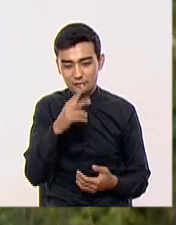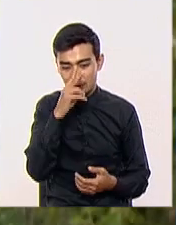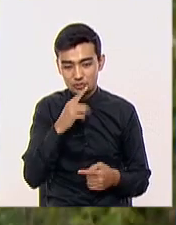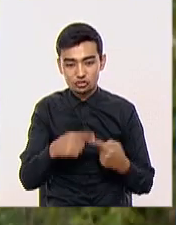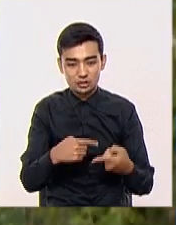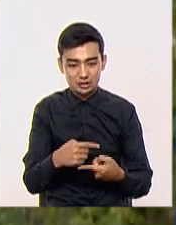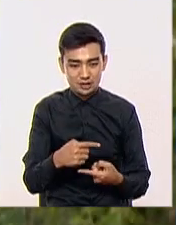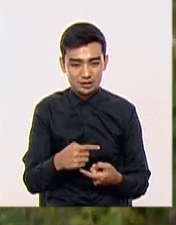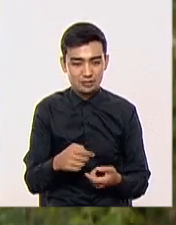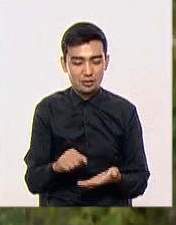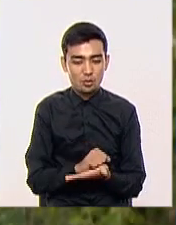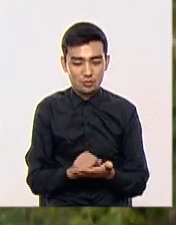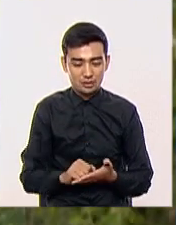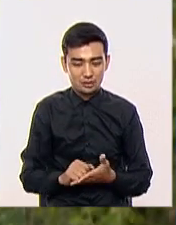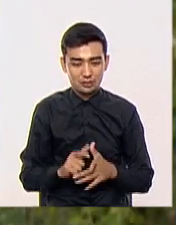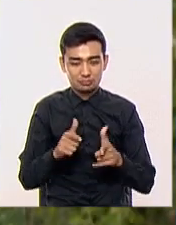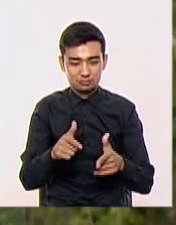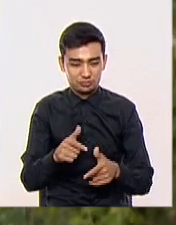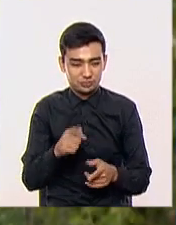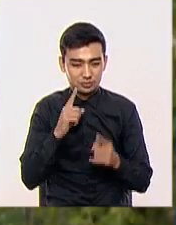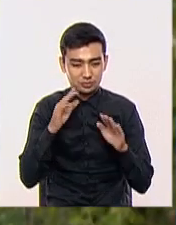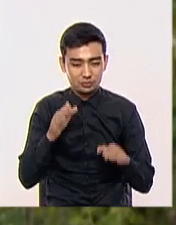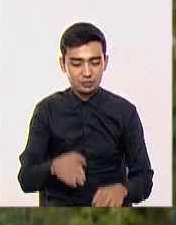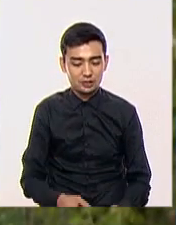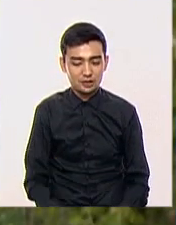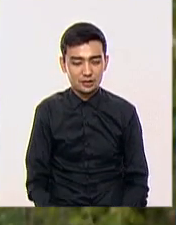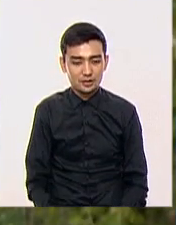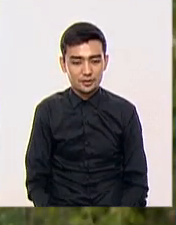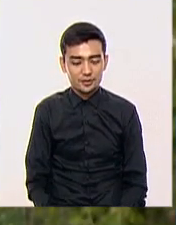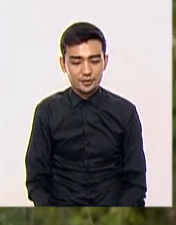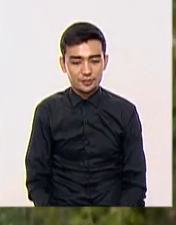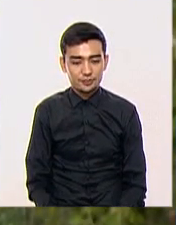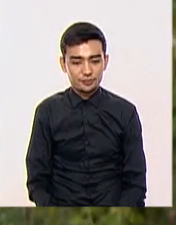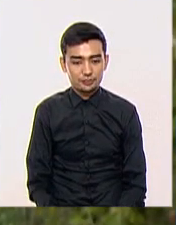ұсынылады. Өмір Серікбекұлы, Дидар Елеуов, Информбюро, Нұр-Сұлтан.